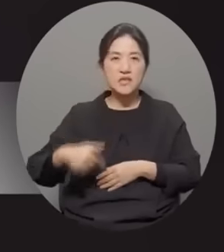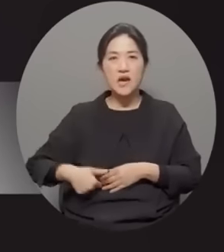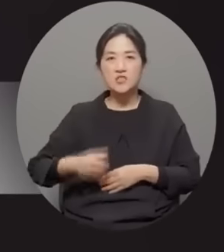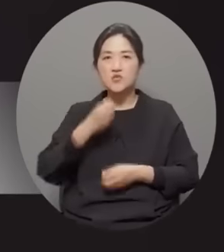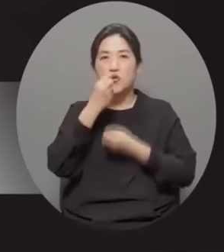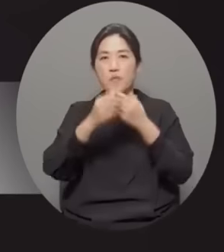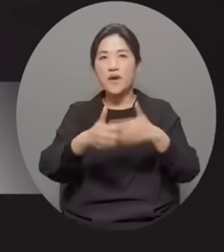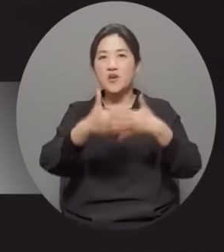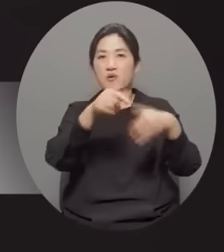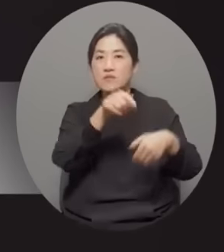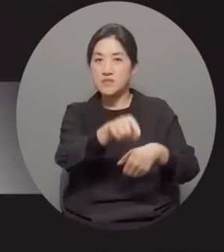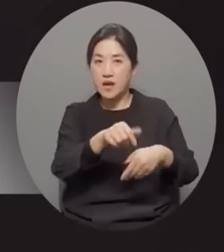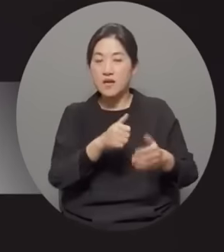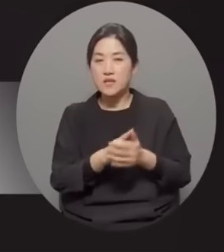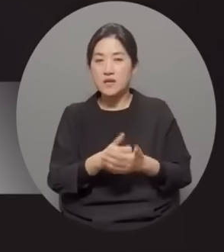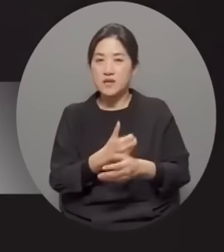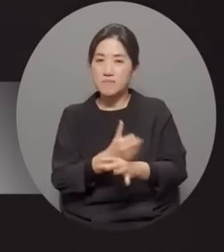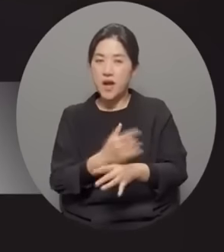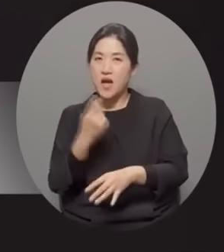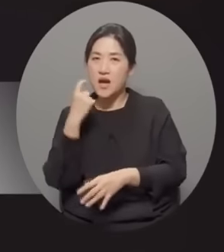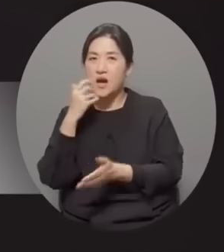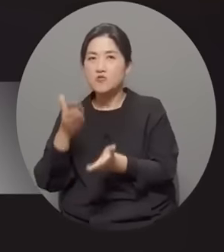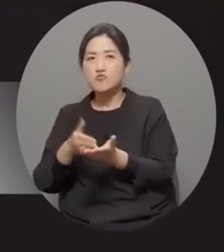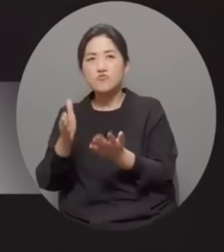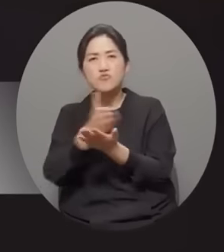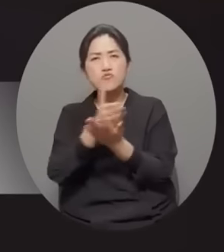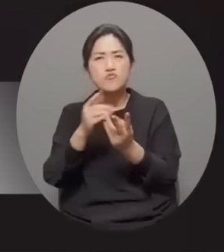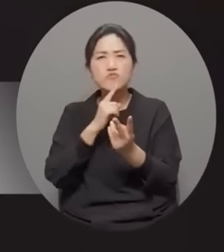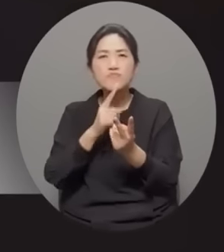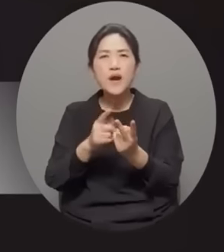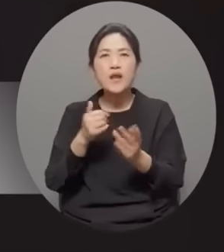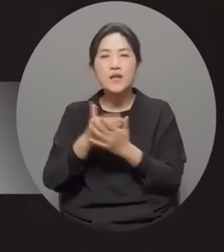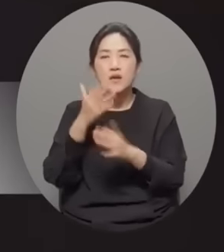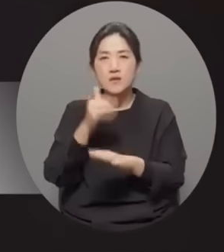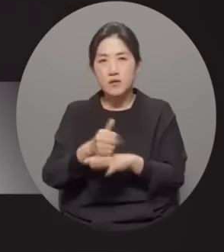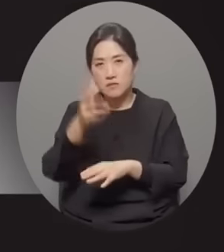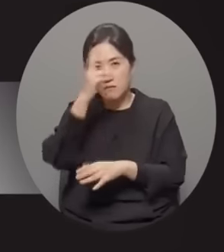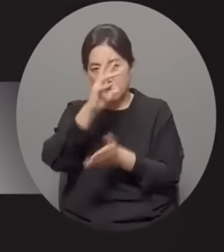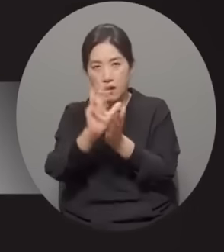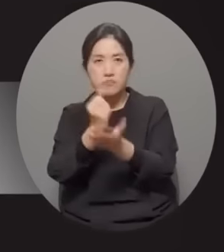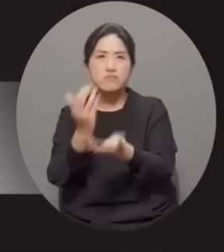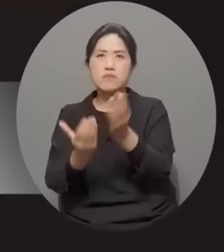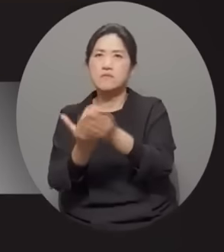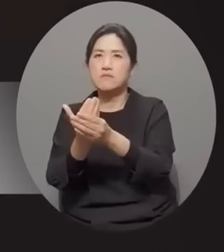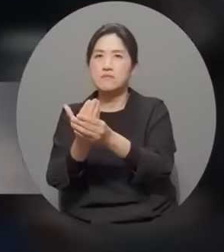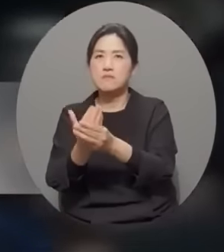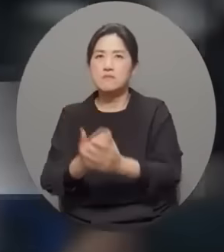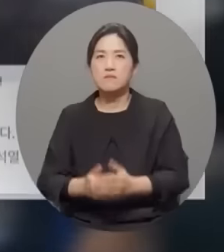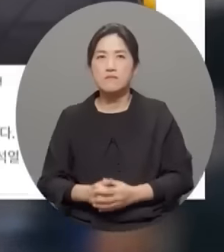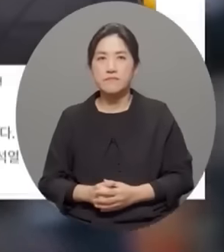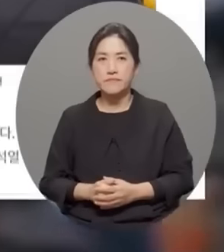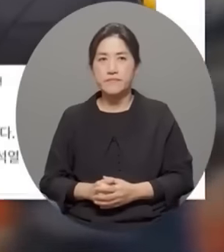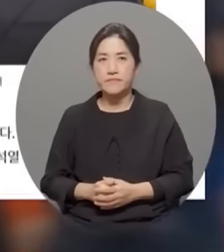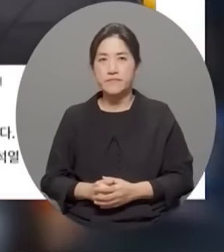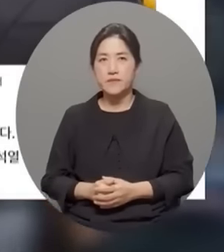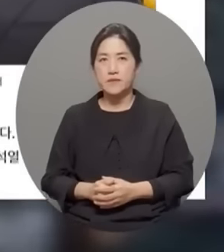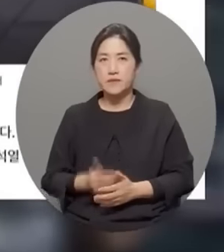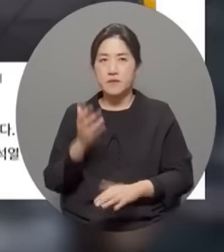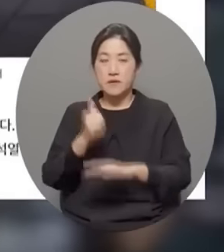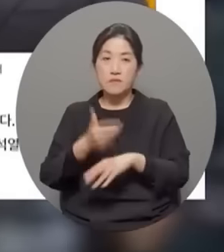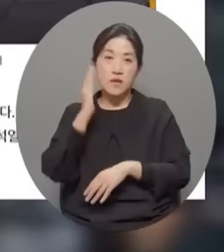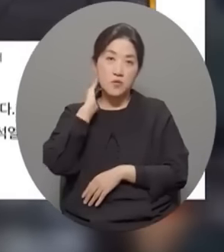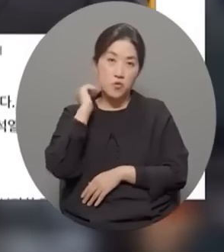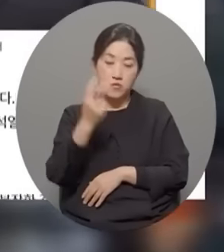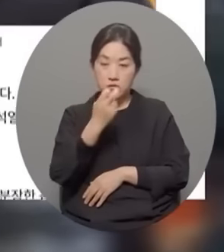고백 영상은 풍자냐 가짜뉴스냐의 논란 속에서 경찰의 압수수색이 이뤄졌습니다. 급기야